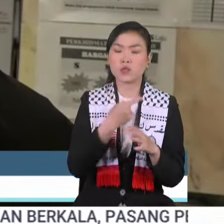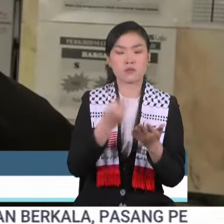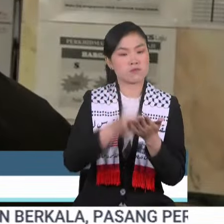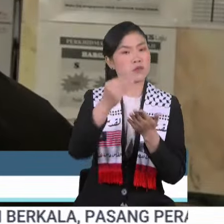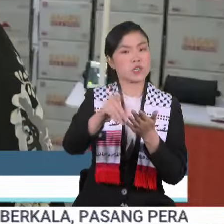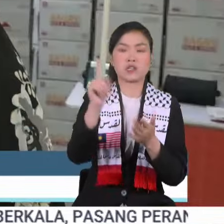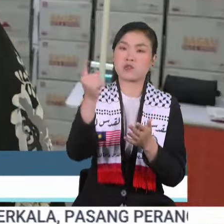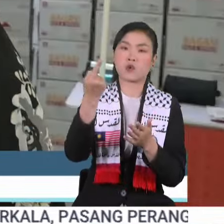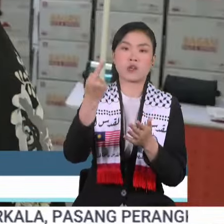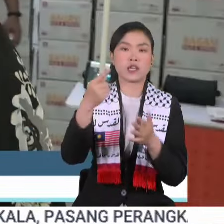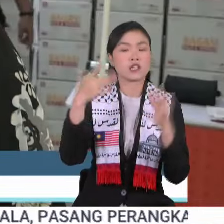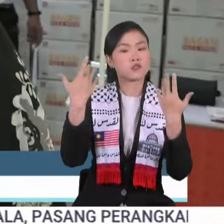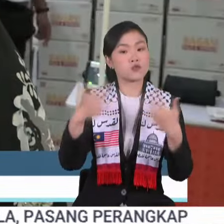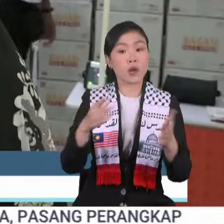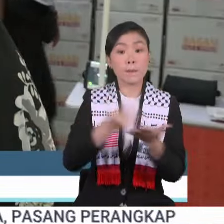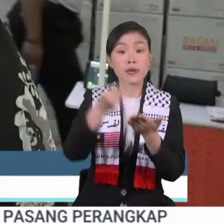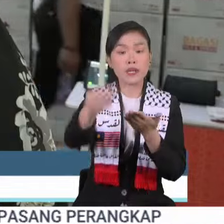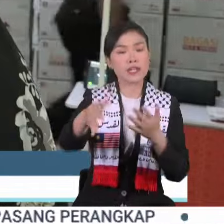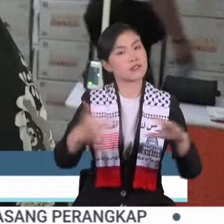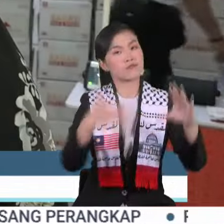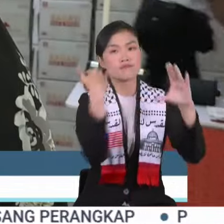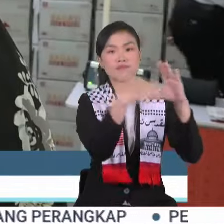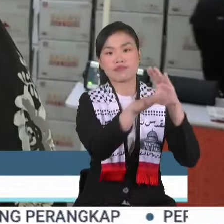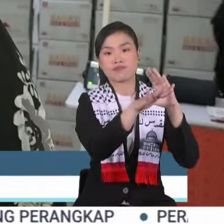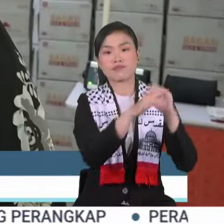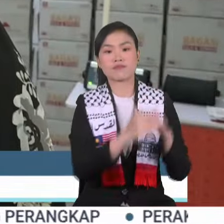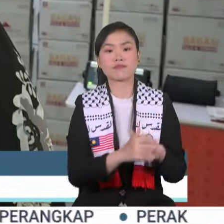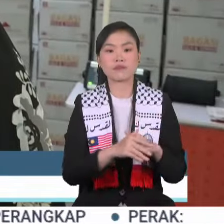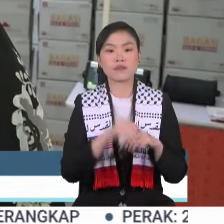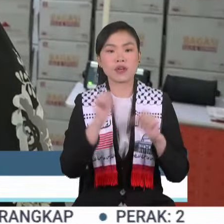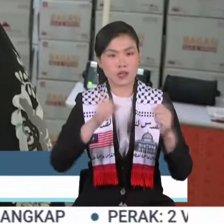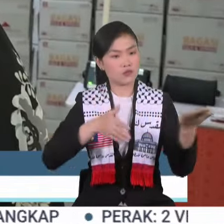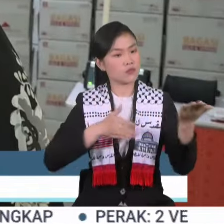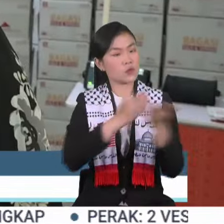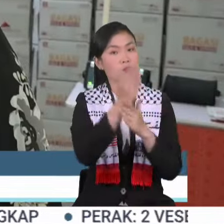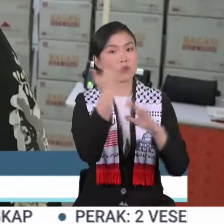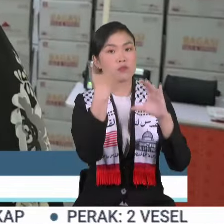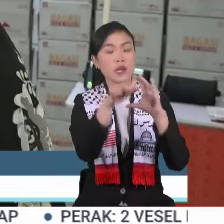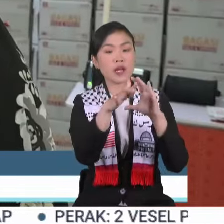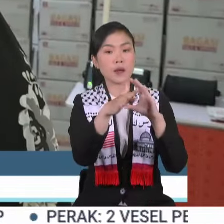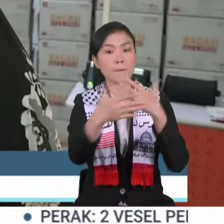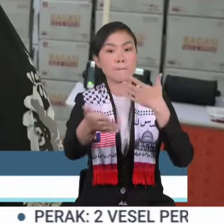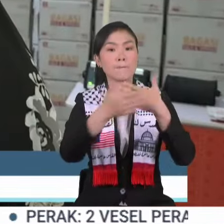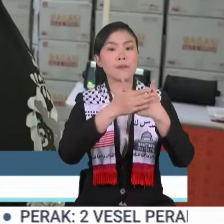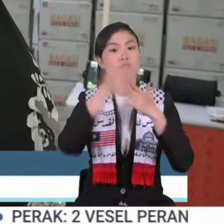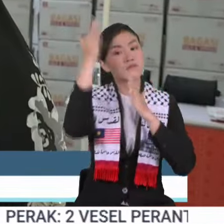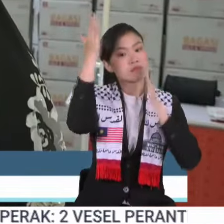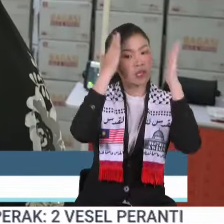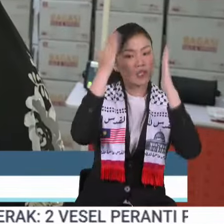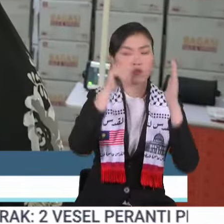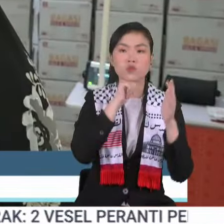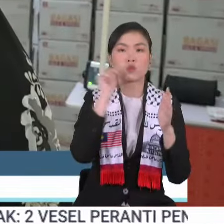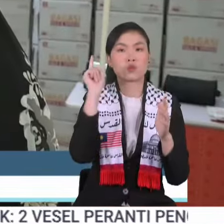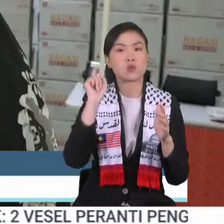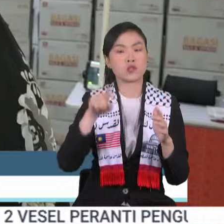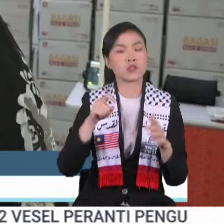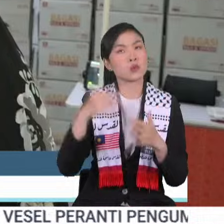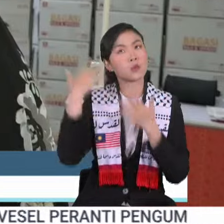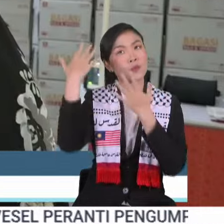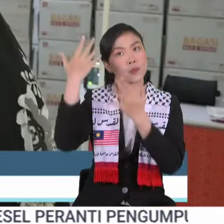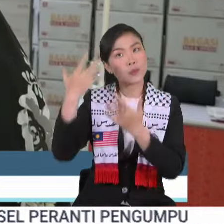je kita post. Jadi kami jemaah haji ni boleh terus post ke tanah air, tak perlu tunggu untuk